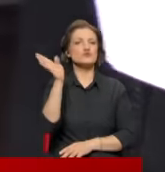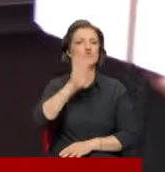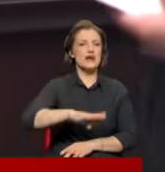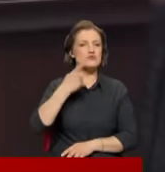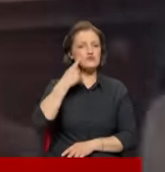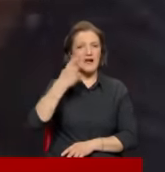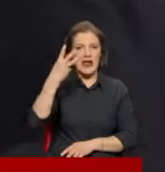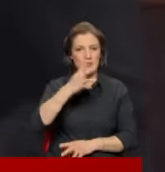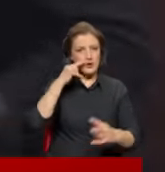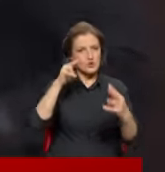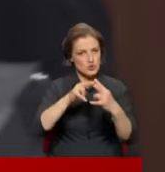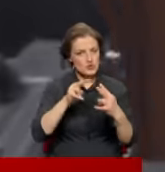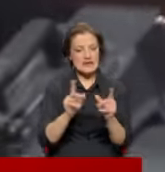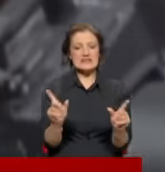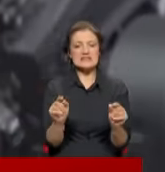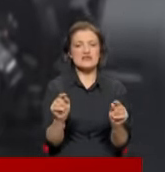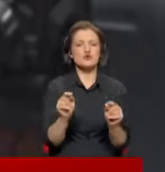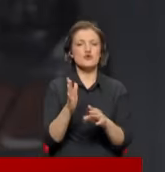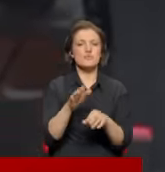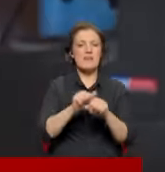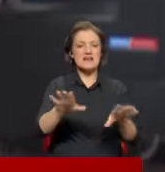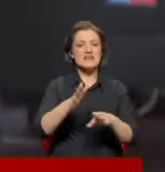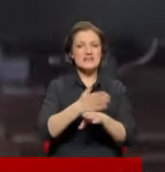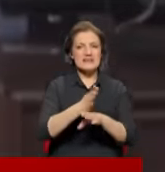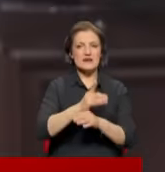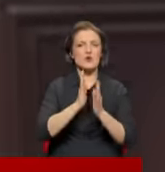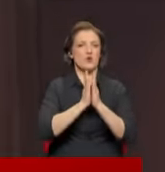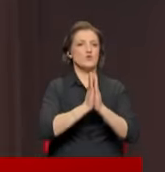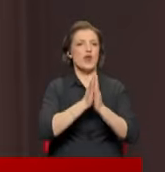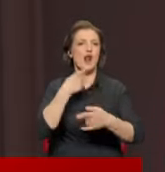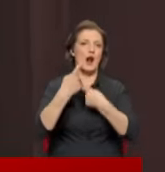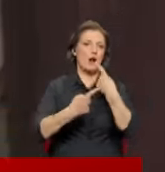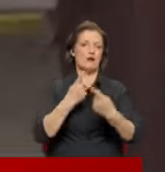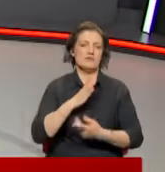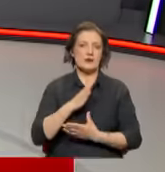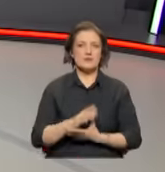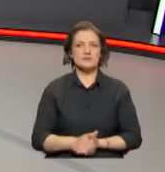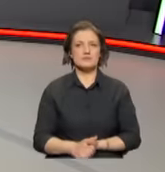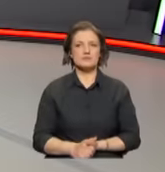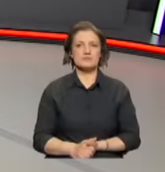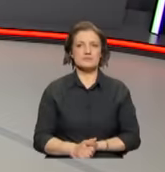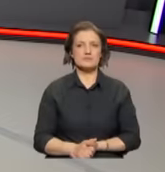Sonrasında Erdoğan'la görüştüğü ıstakoz paylaşımı nedeniyle özür dilediği iddiası var.